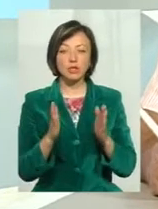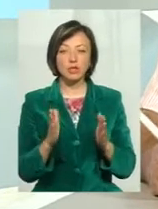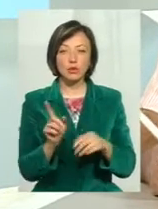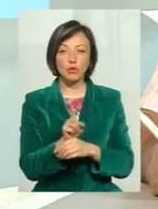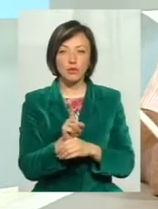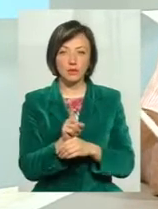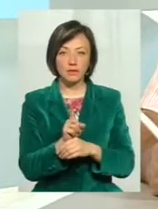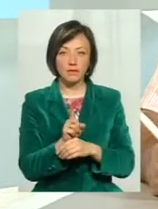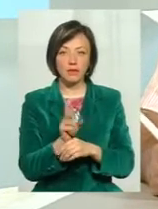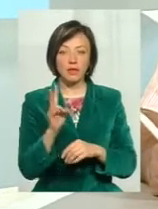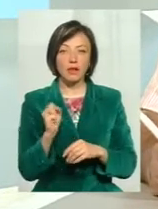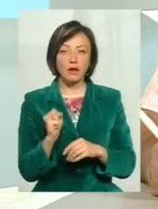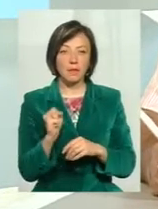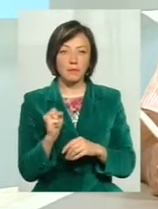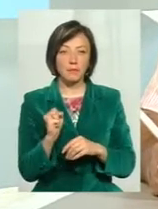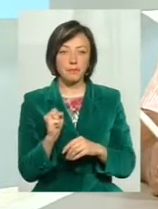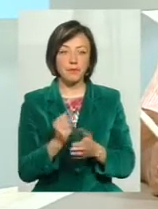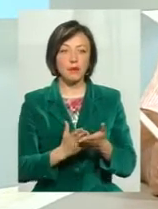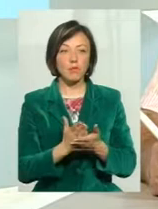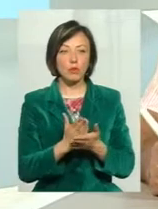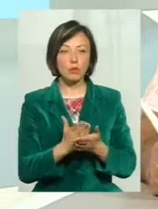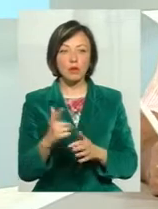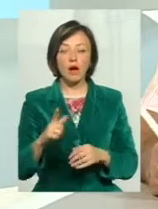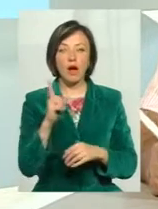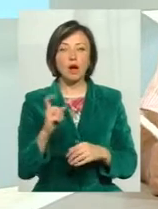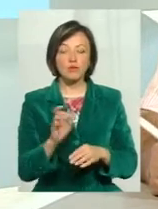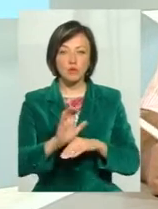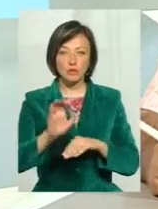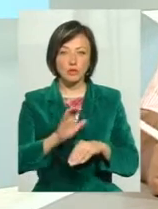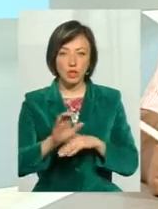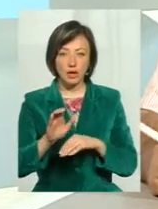норматив на послуги з газопостачання.